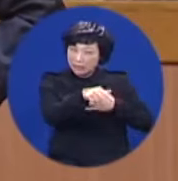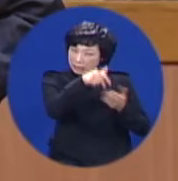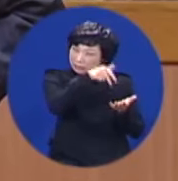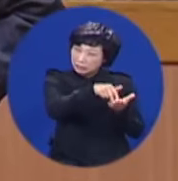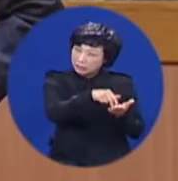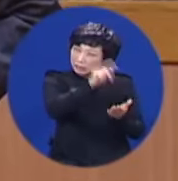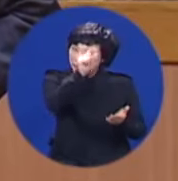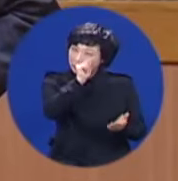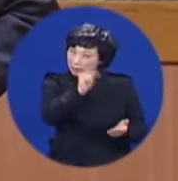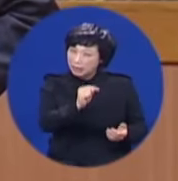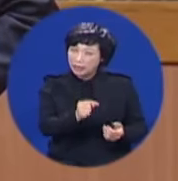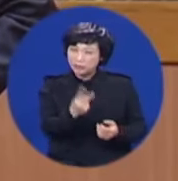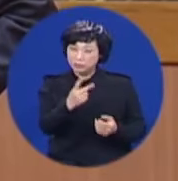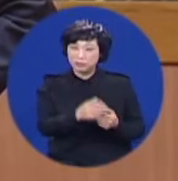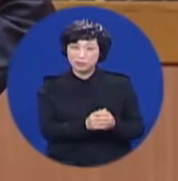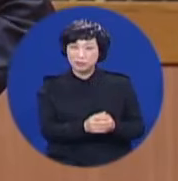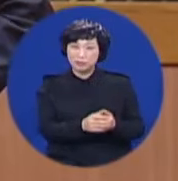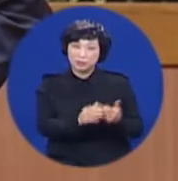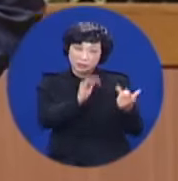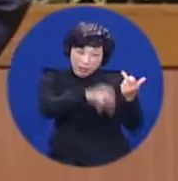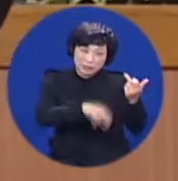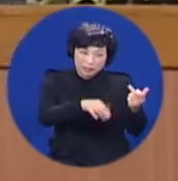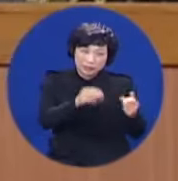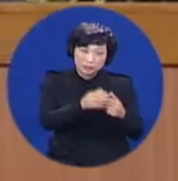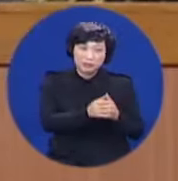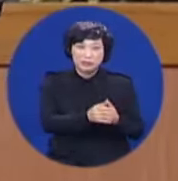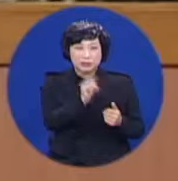석탄불 속에 들어가는 것 같을까?